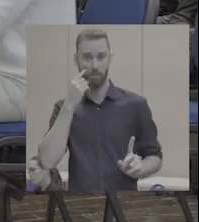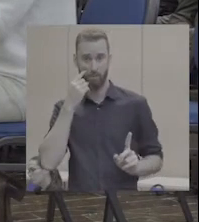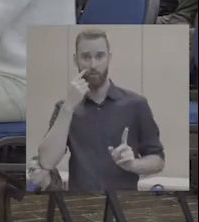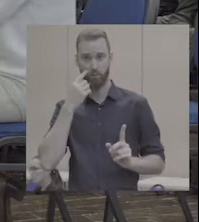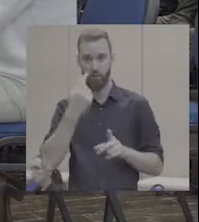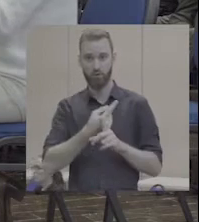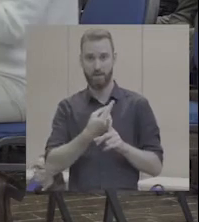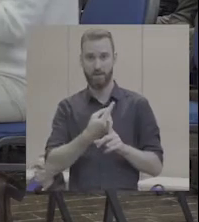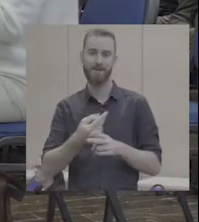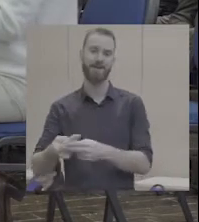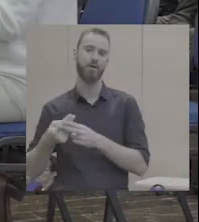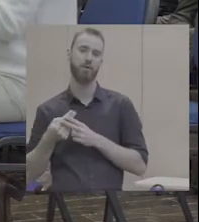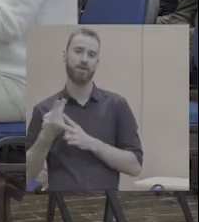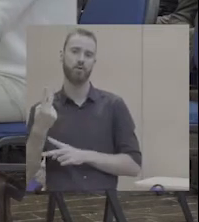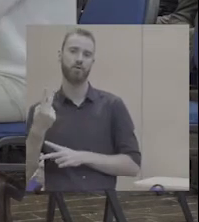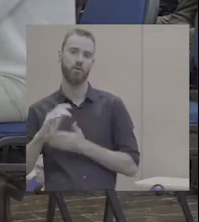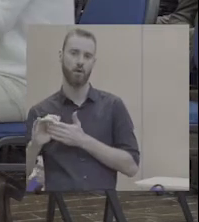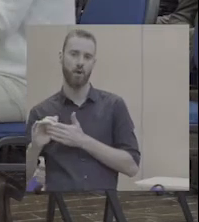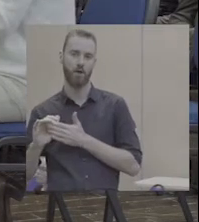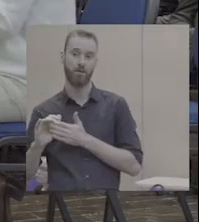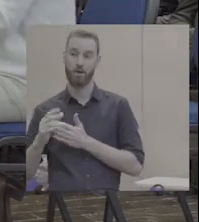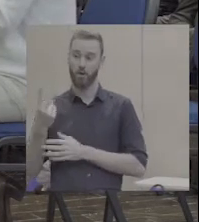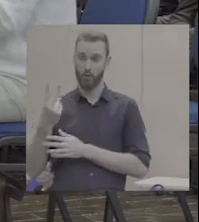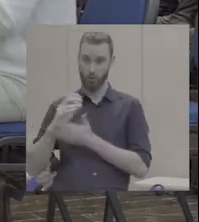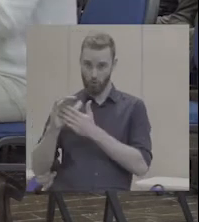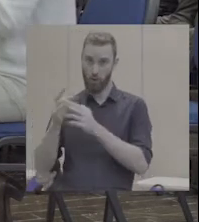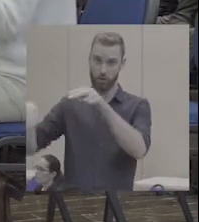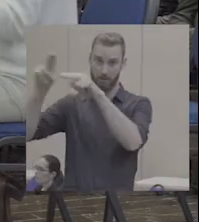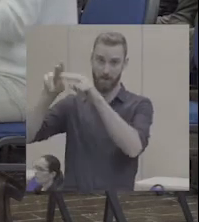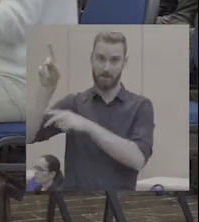c'est une économie de 2 $. Un 2 $ supplémentaire pour